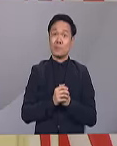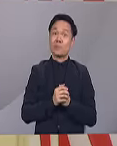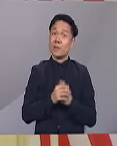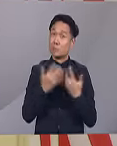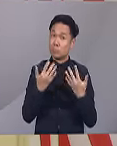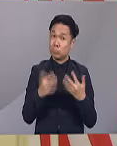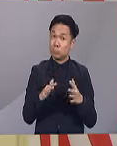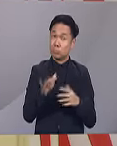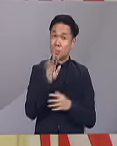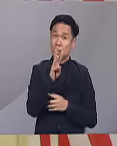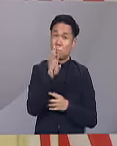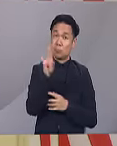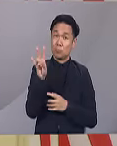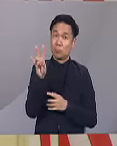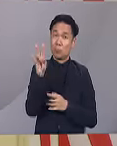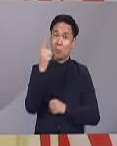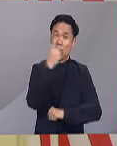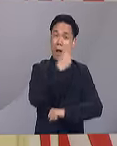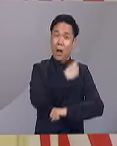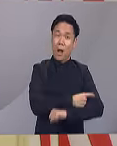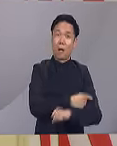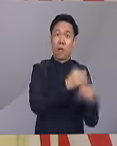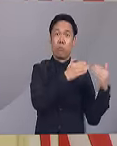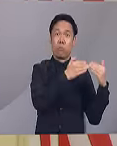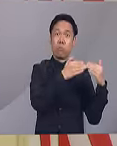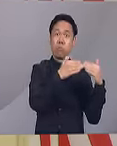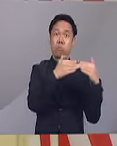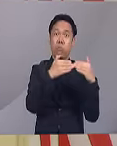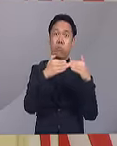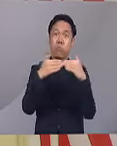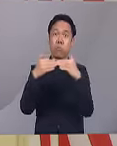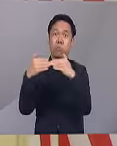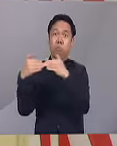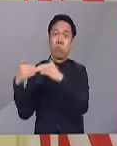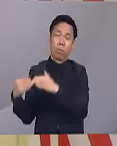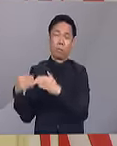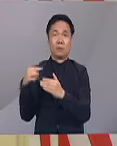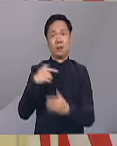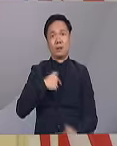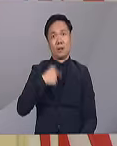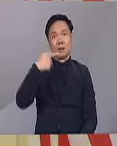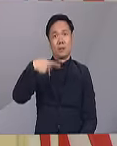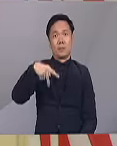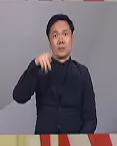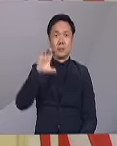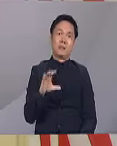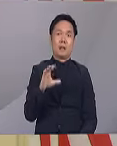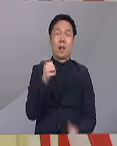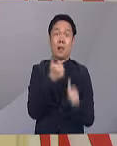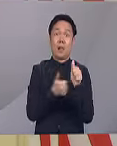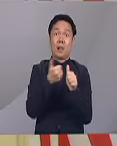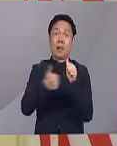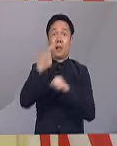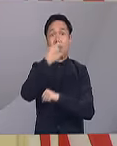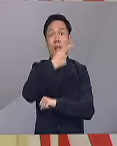sudah 67 hari saya bersama-sama dengan tuan-tuan untuk melaporkan